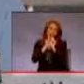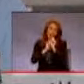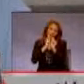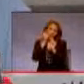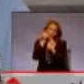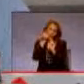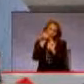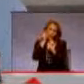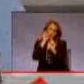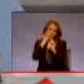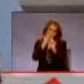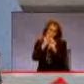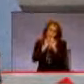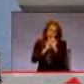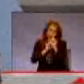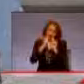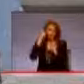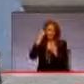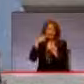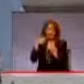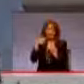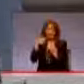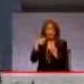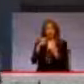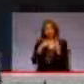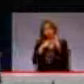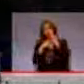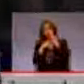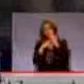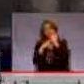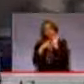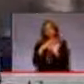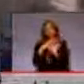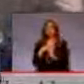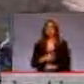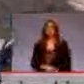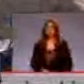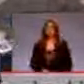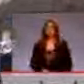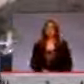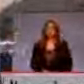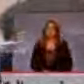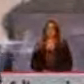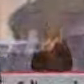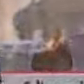بنستخدم مجموعه تكنيكس مختلفه لاصلاح الاعوجاج ان شاء الله باذن الله.